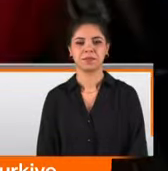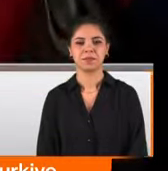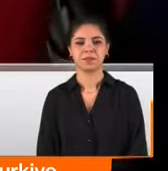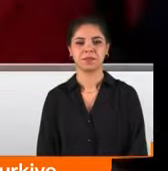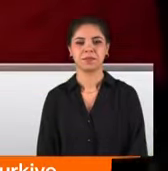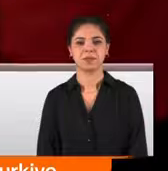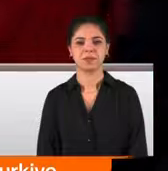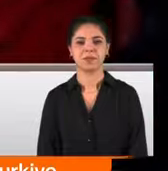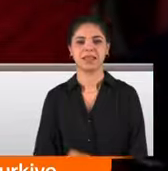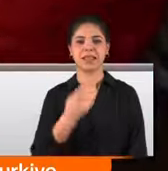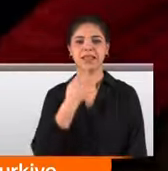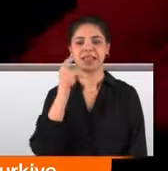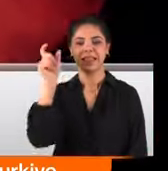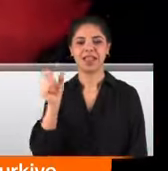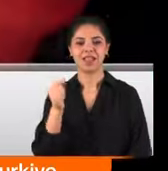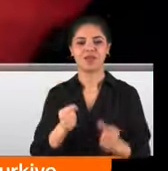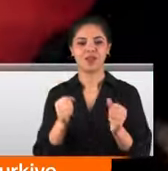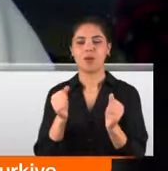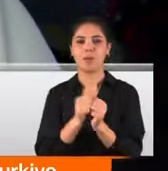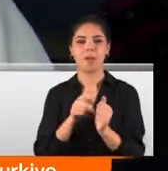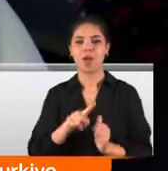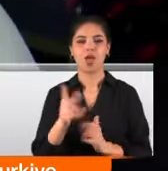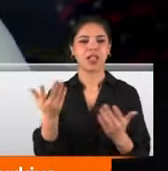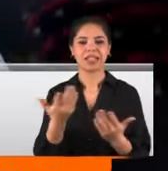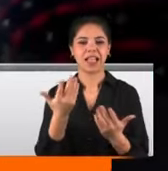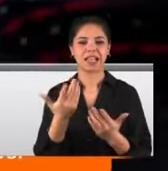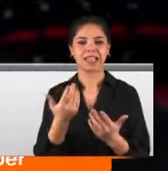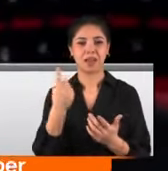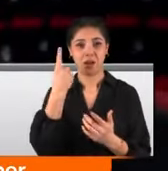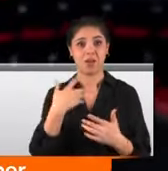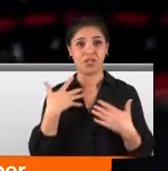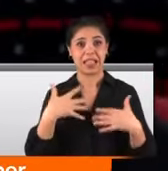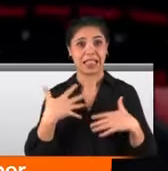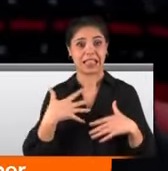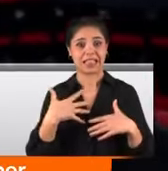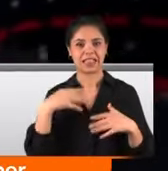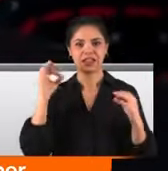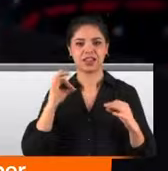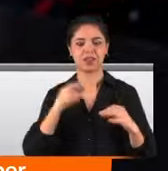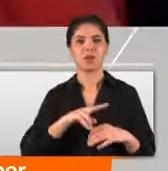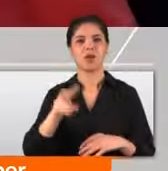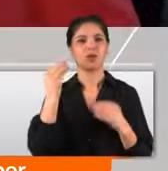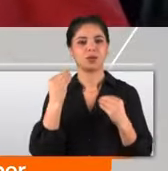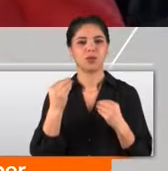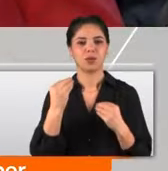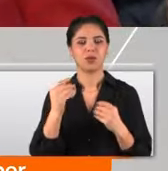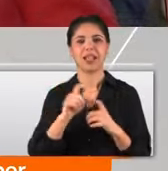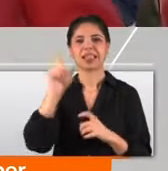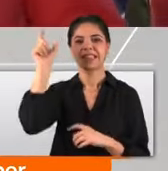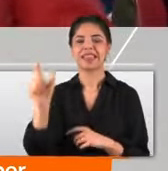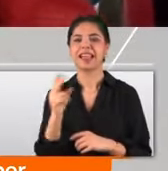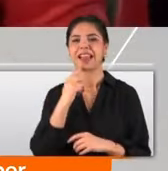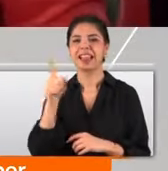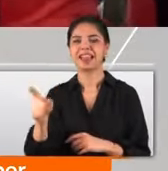Nasıl gidiyor kadın kaptanımızla yolculuk? Gayet güzel. Başta biraz tedirginlik oldu ama şu an yolculuk gayet güzel. Serenay